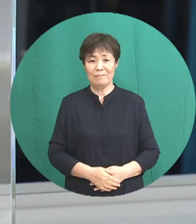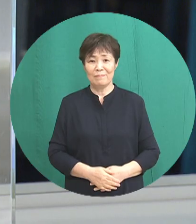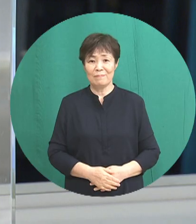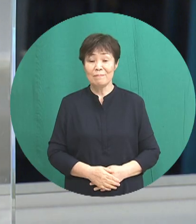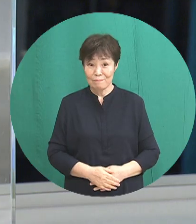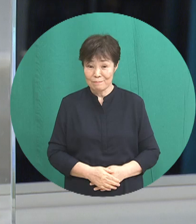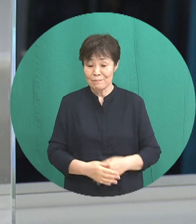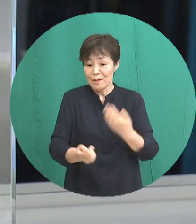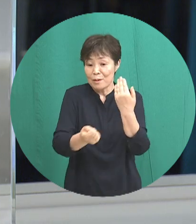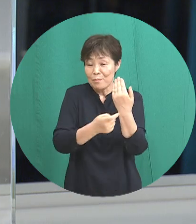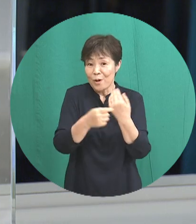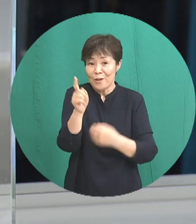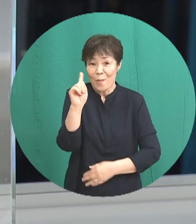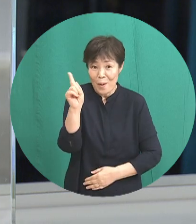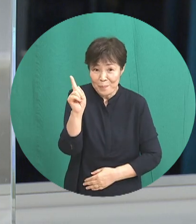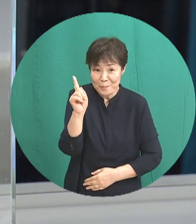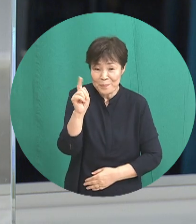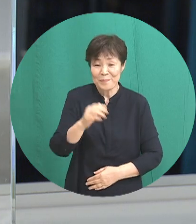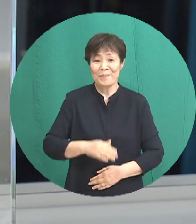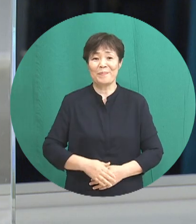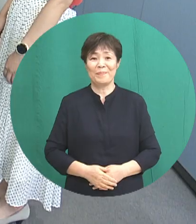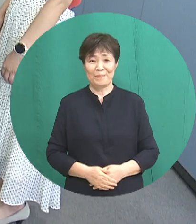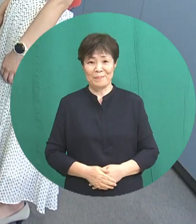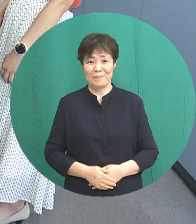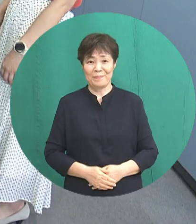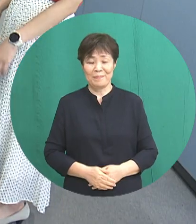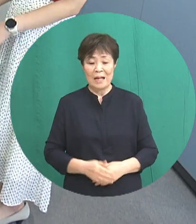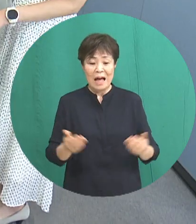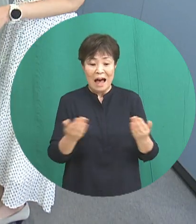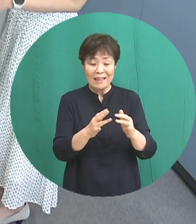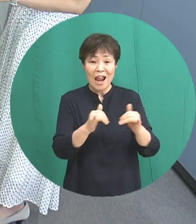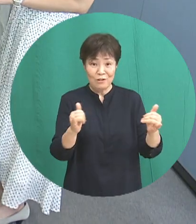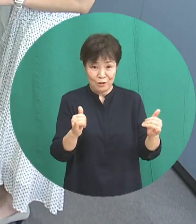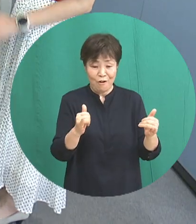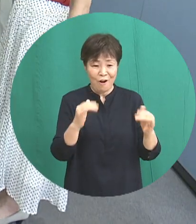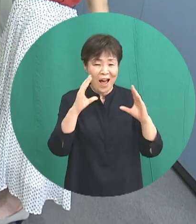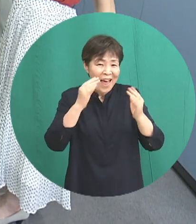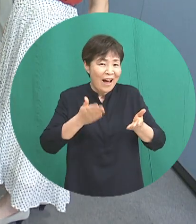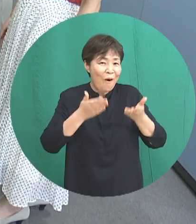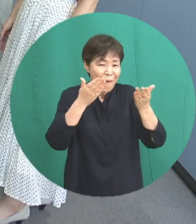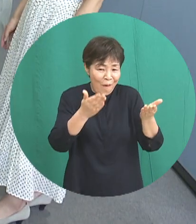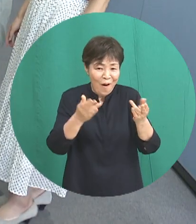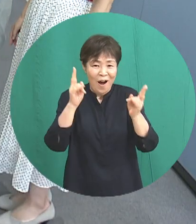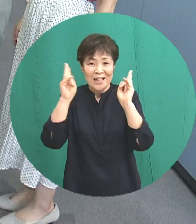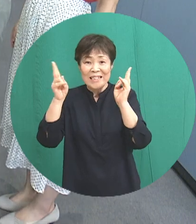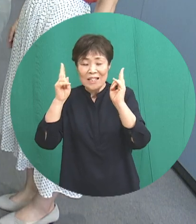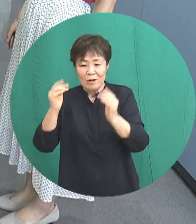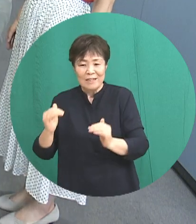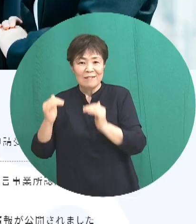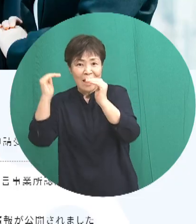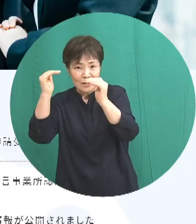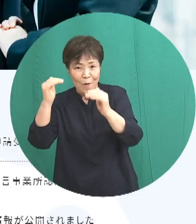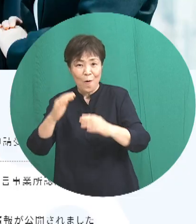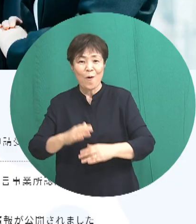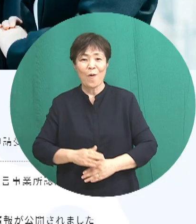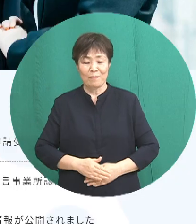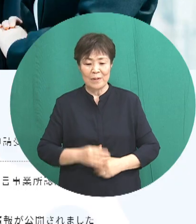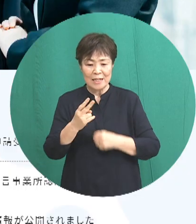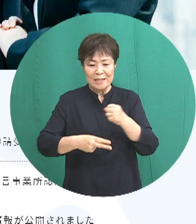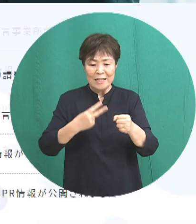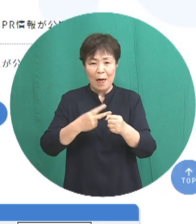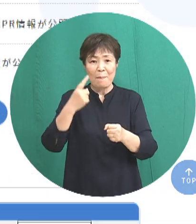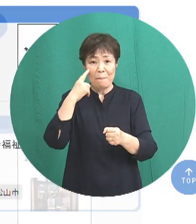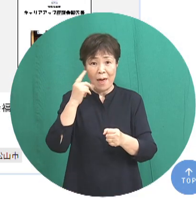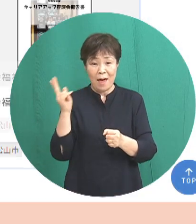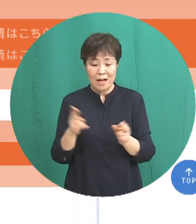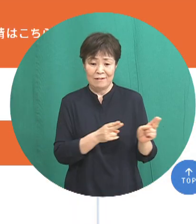今週の姫推しポイント、 働く人に笑顔を、企業に成長を。2年目を迎